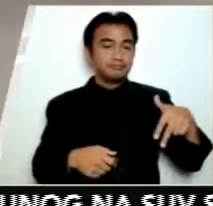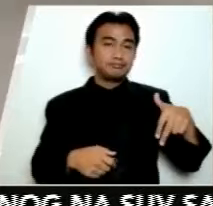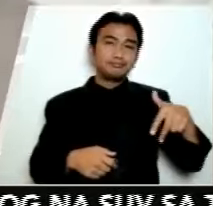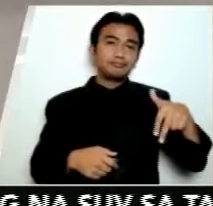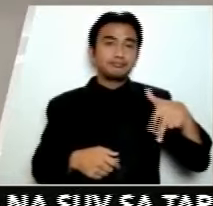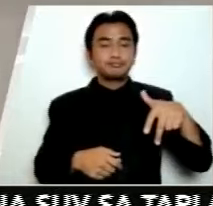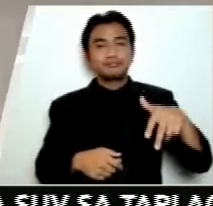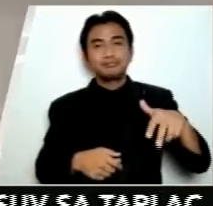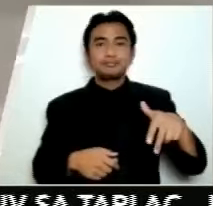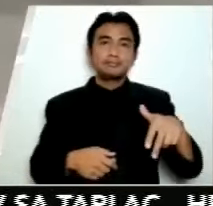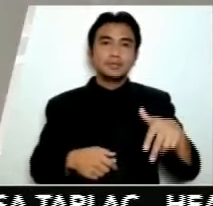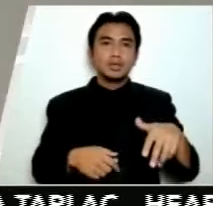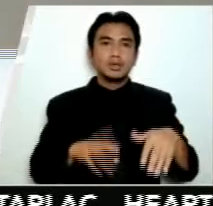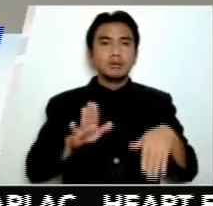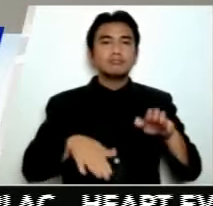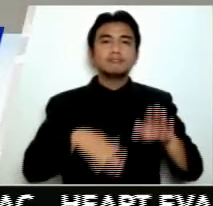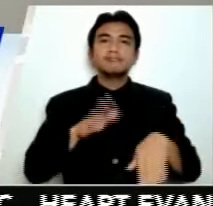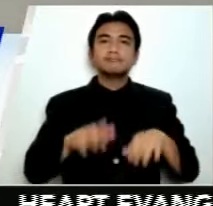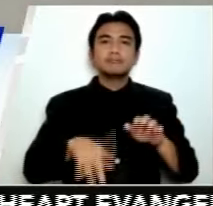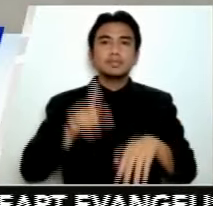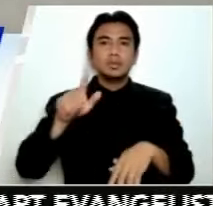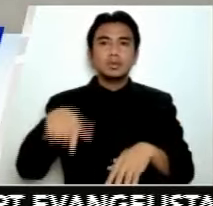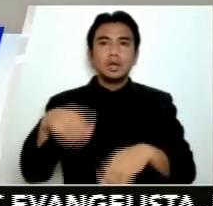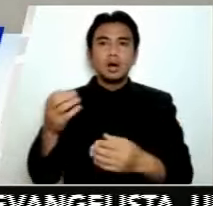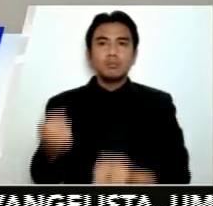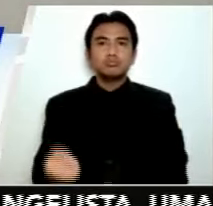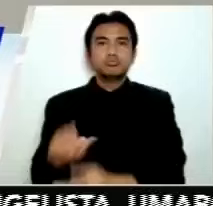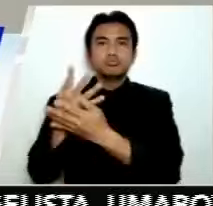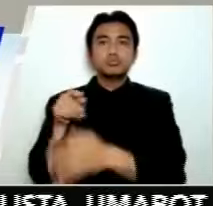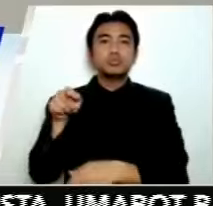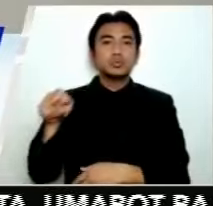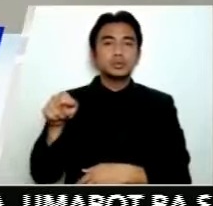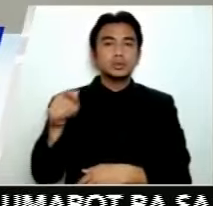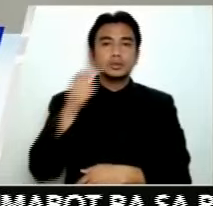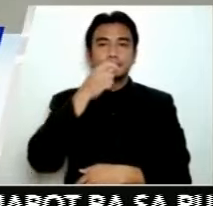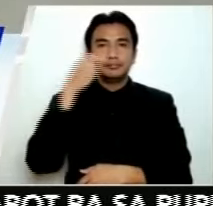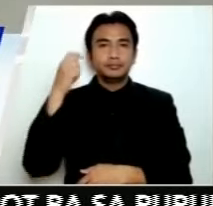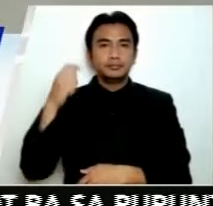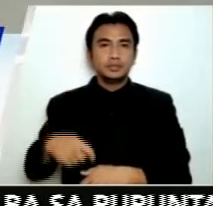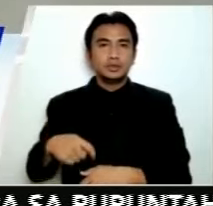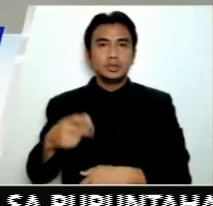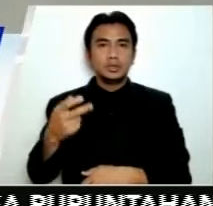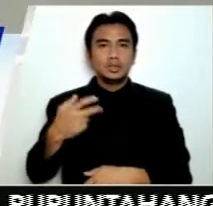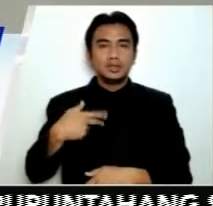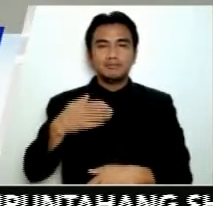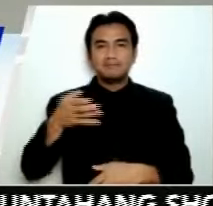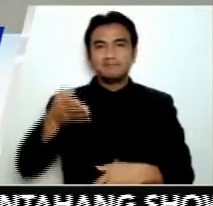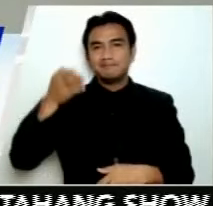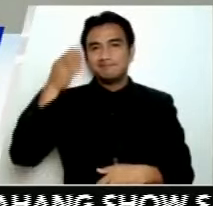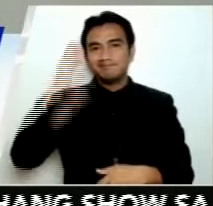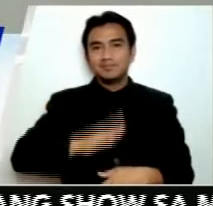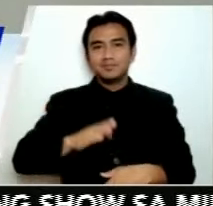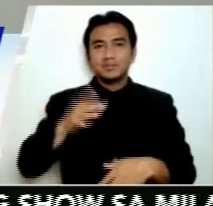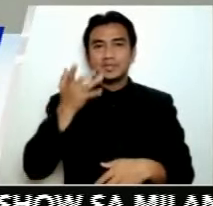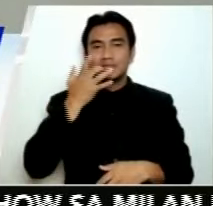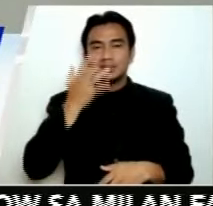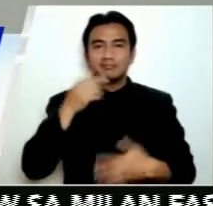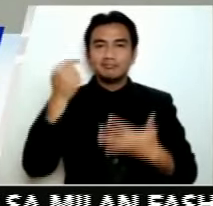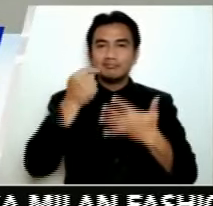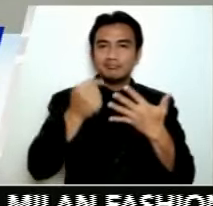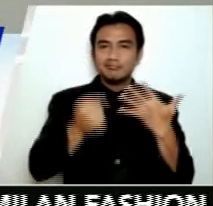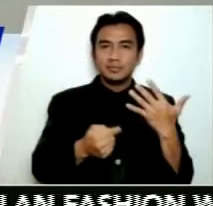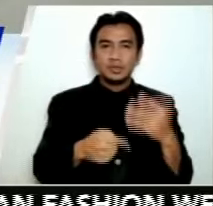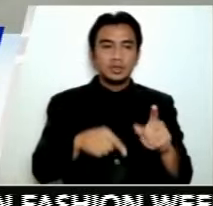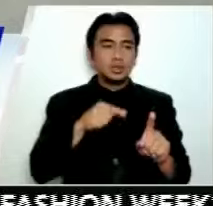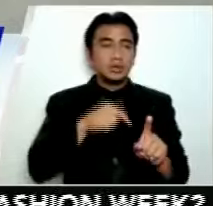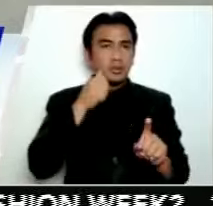ng magkaroon ng pagsabog sa gilid niya nagliparan ang mga basag na bintana at iba pang gamit napatakbo ang babae